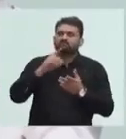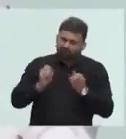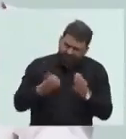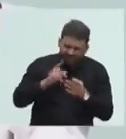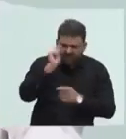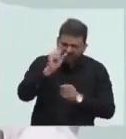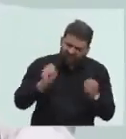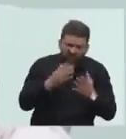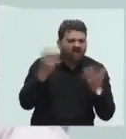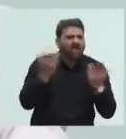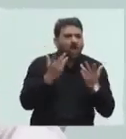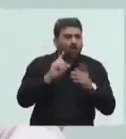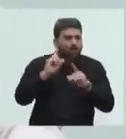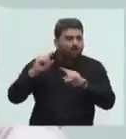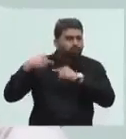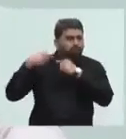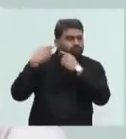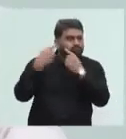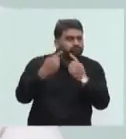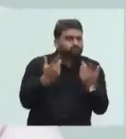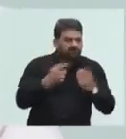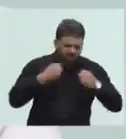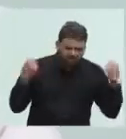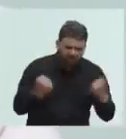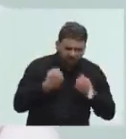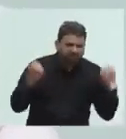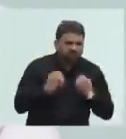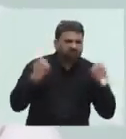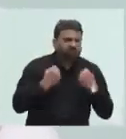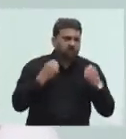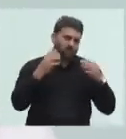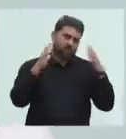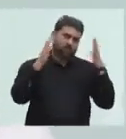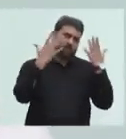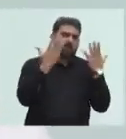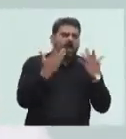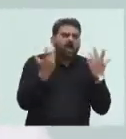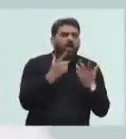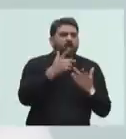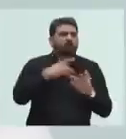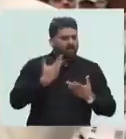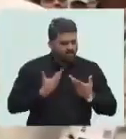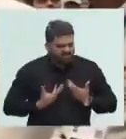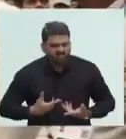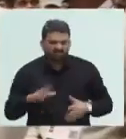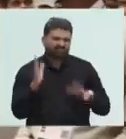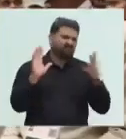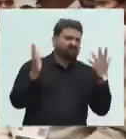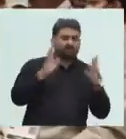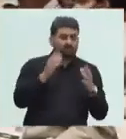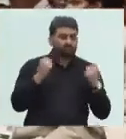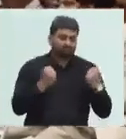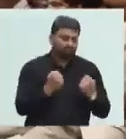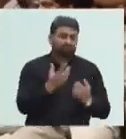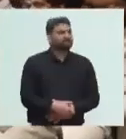प्रेरणा कितने दी और इतने लंबे समय से जी जान से खेलते रहना, कभी थकना